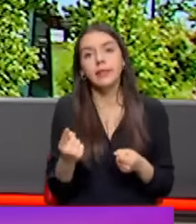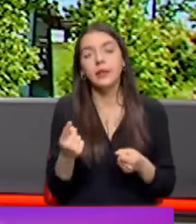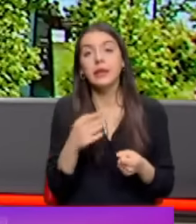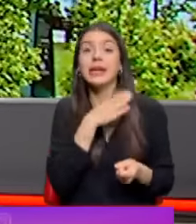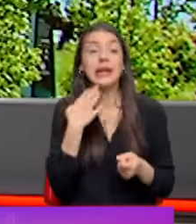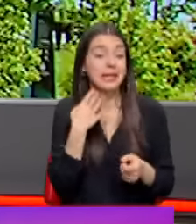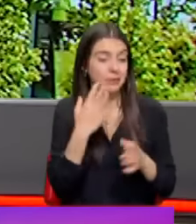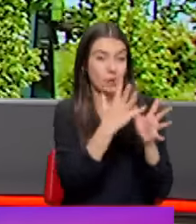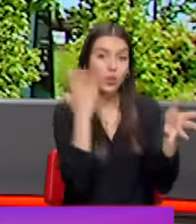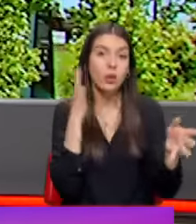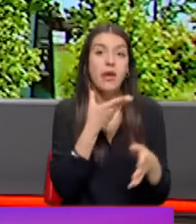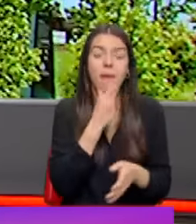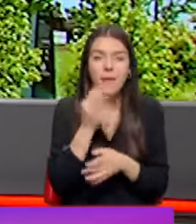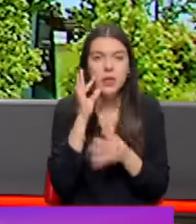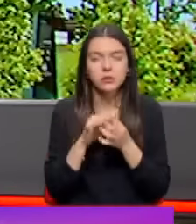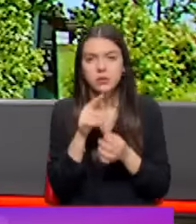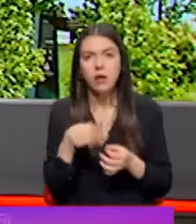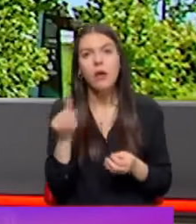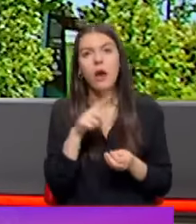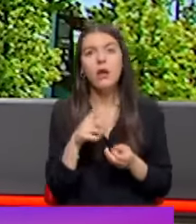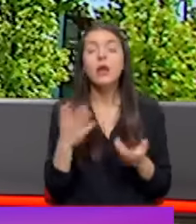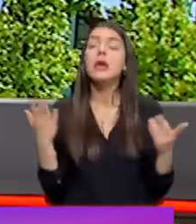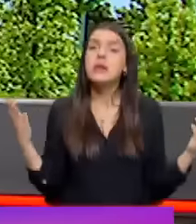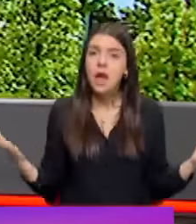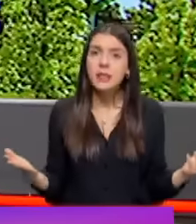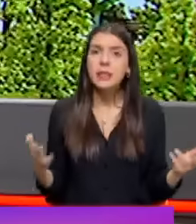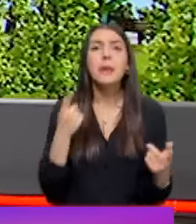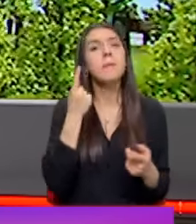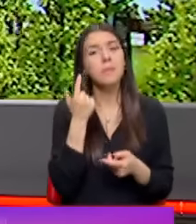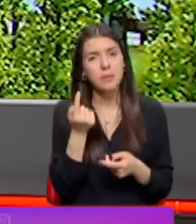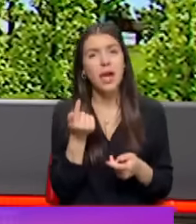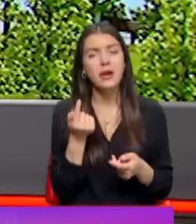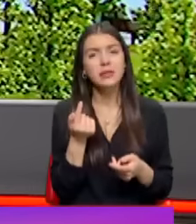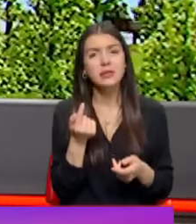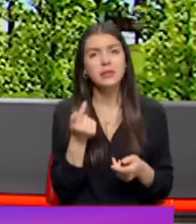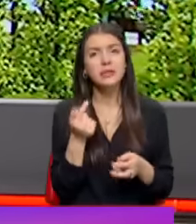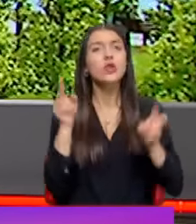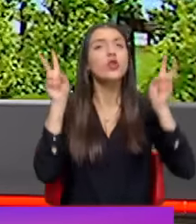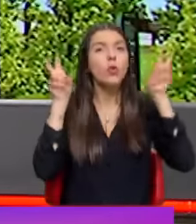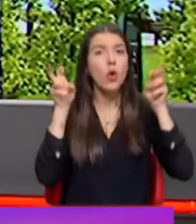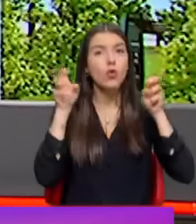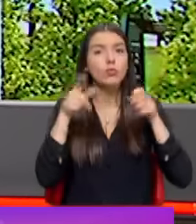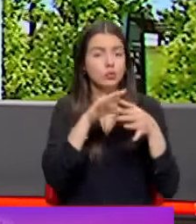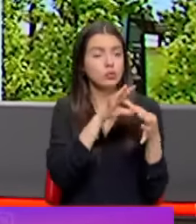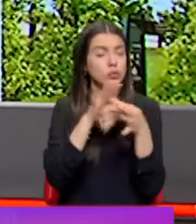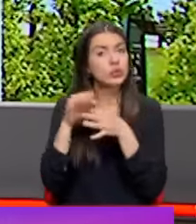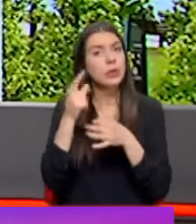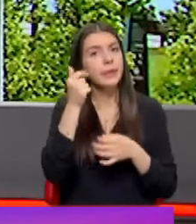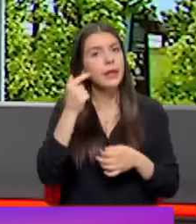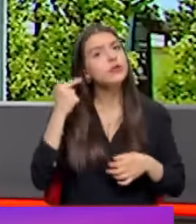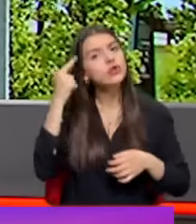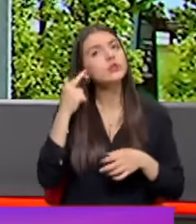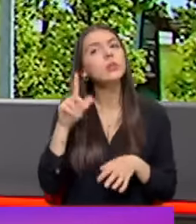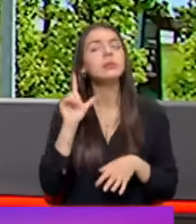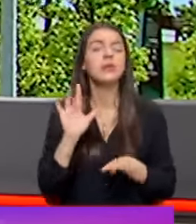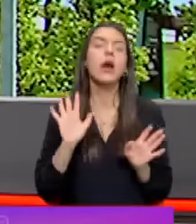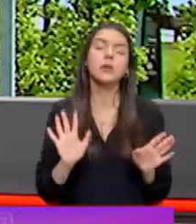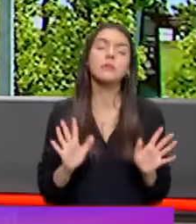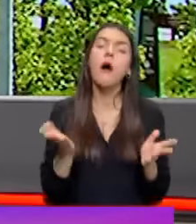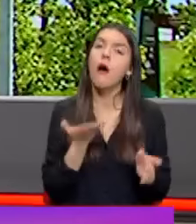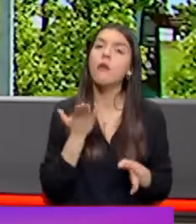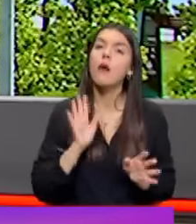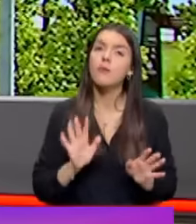kuyruğunda bekleyen emekliler. Yani biraz mevzunun üzerinde düşünmemiz demek ki hala lazım.